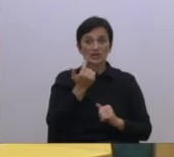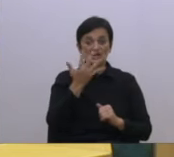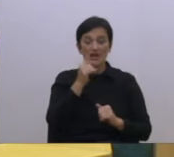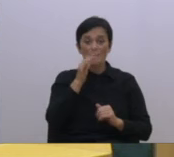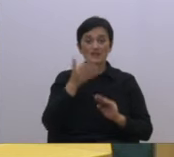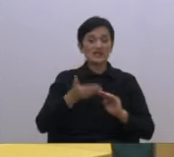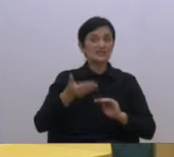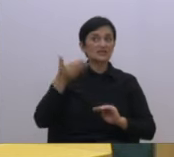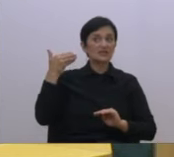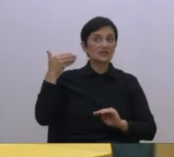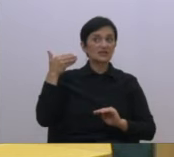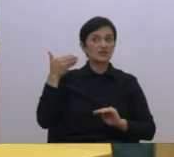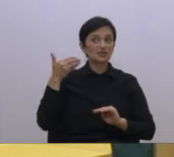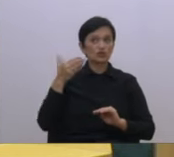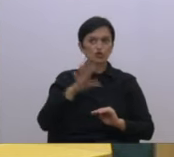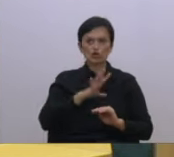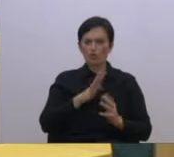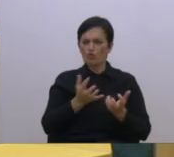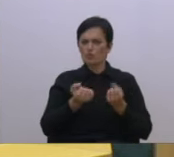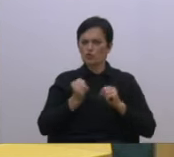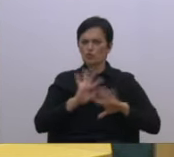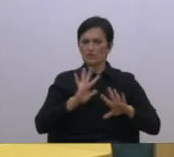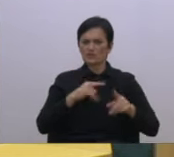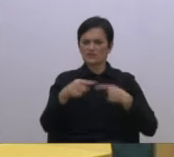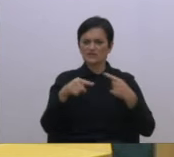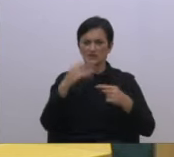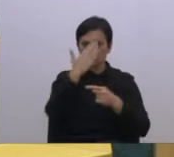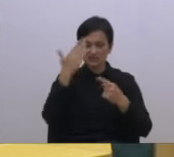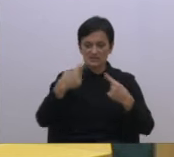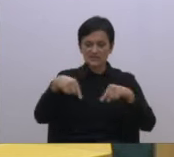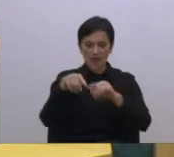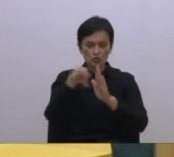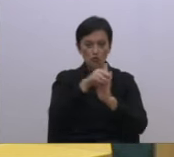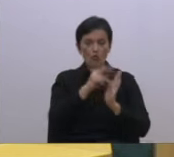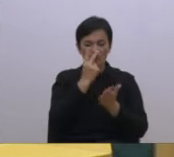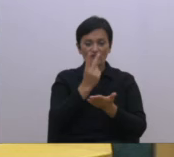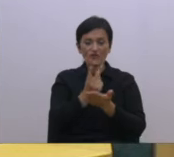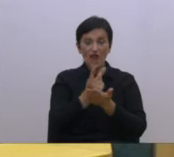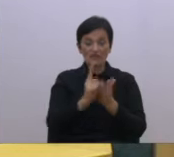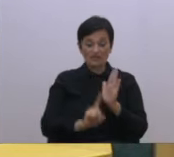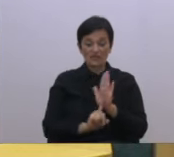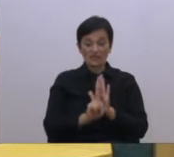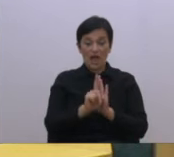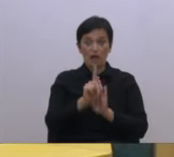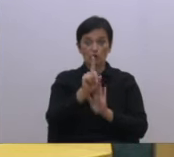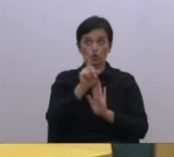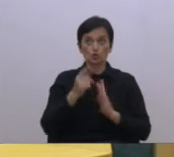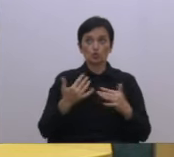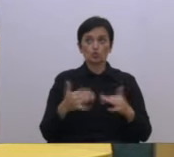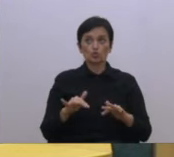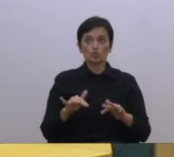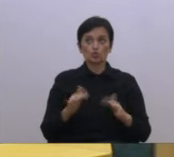წლის წინ მიუღებელი შეიძლება ყოფილიყო სხვადასხვა საზოგადოებაში. ხედავთ ჩვენ რომ დაიწყო